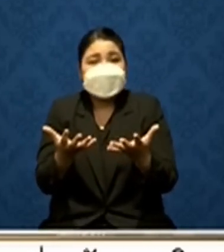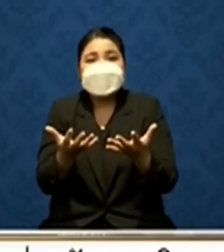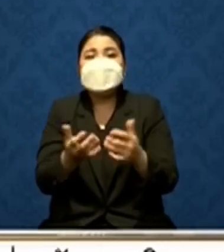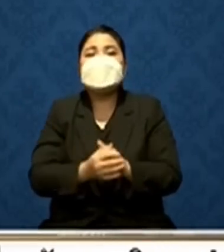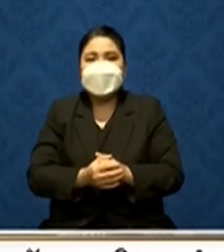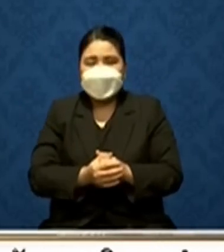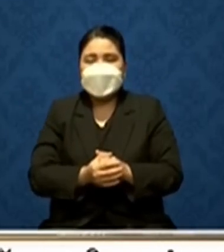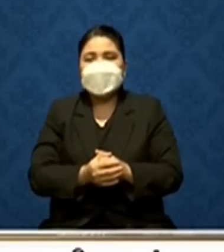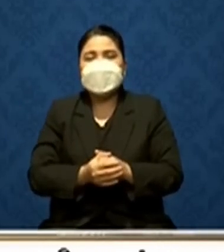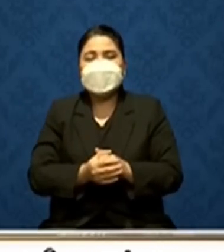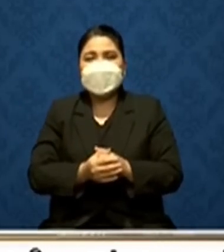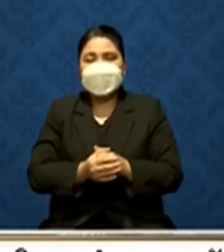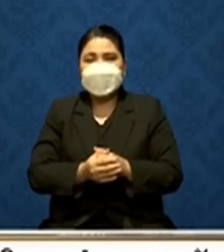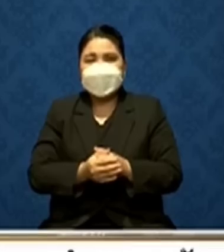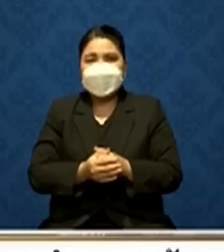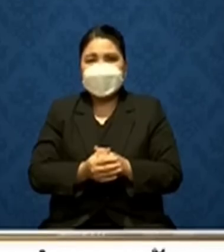นี้